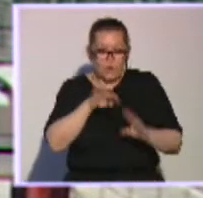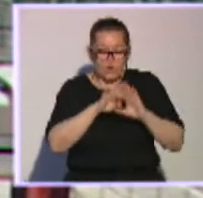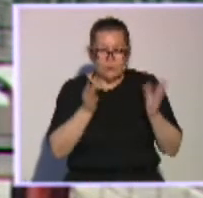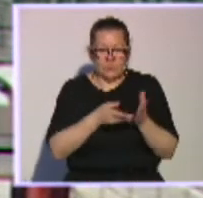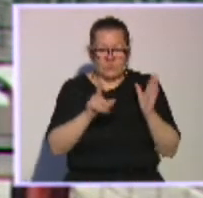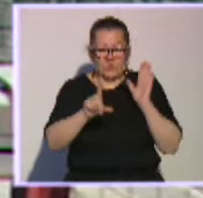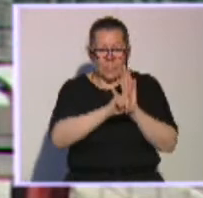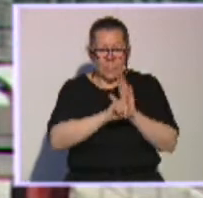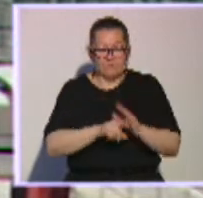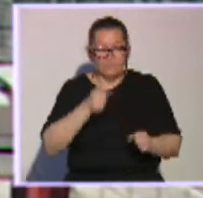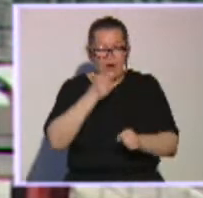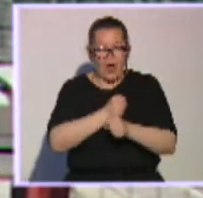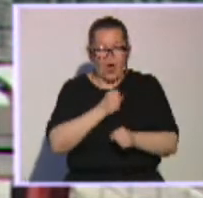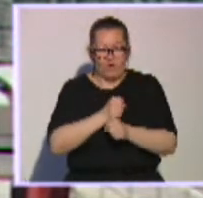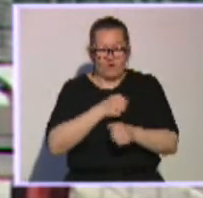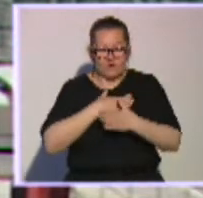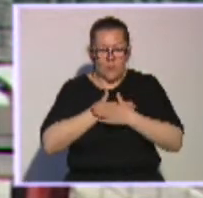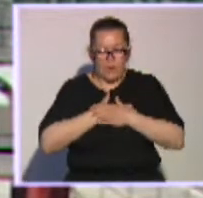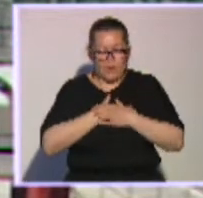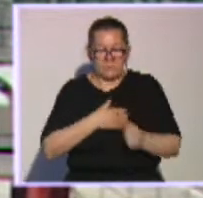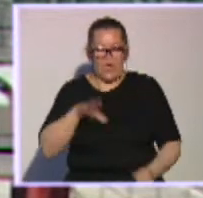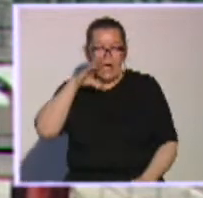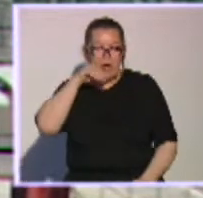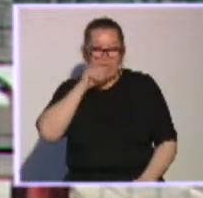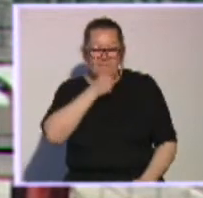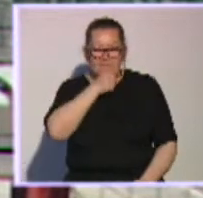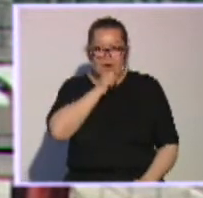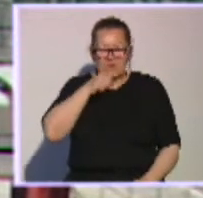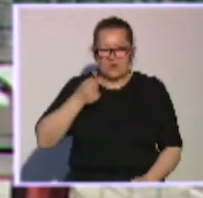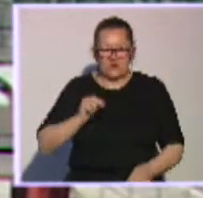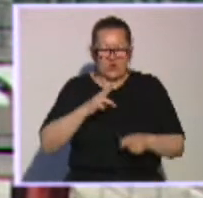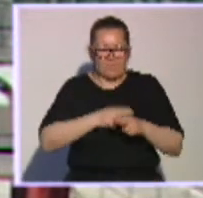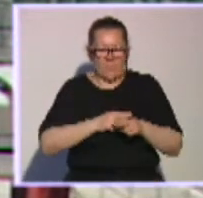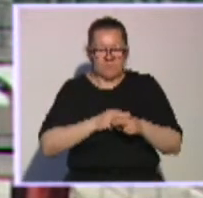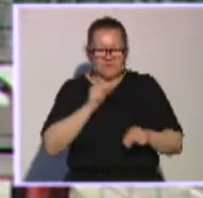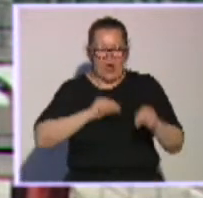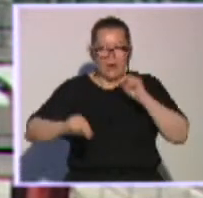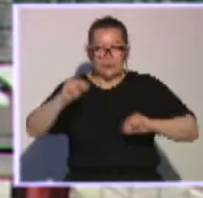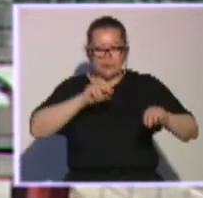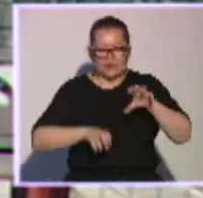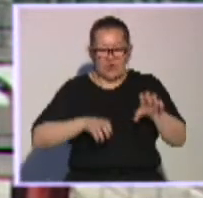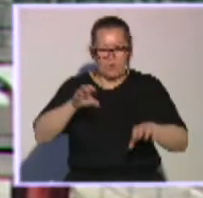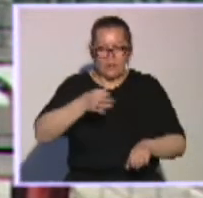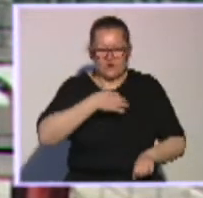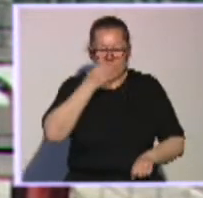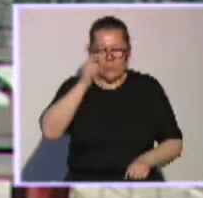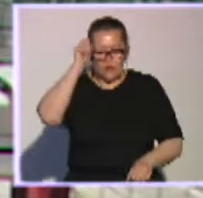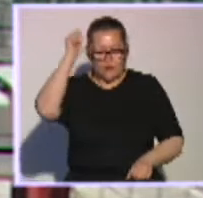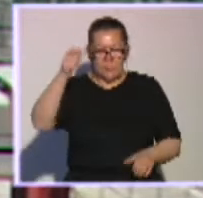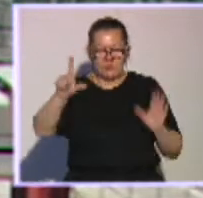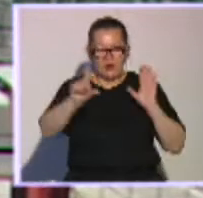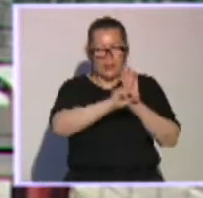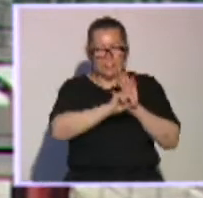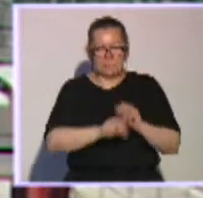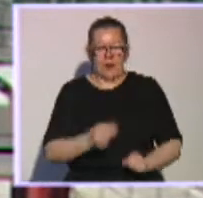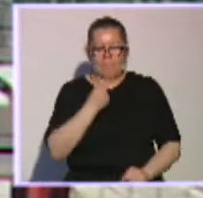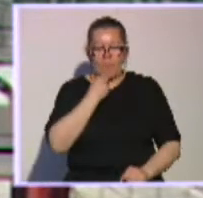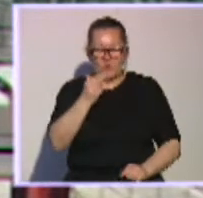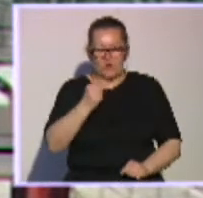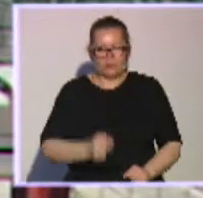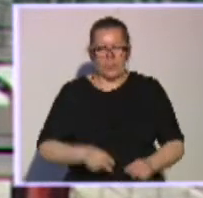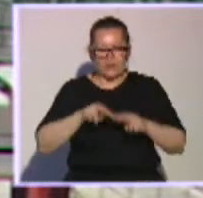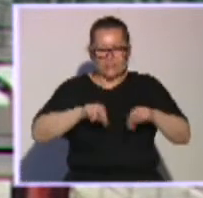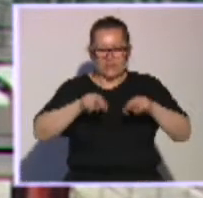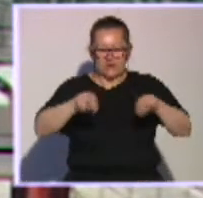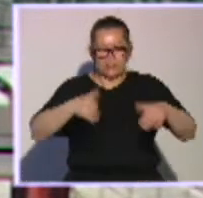fost eutanasiați câini bătrâni și bolnavi, o asociație de animale acuză că nu s-au respectat procedurile. Poliția va face lumină în